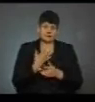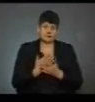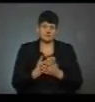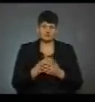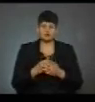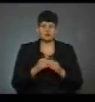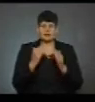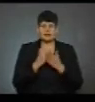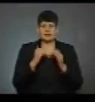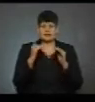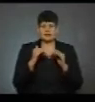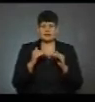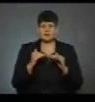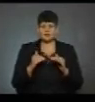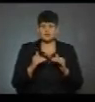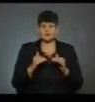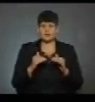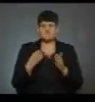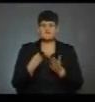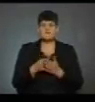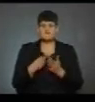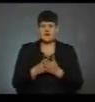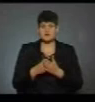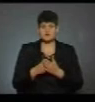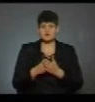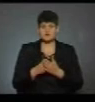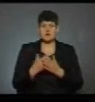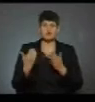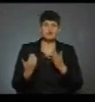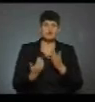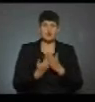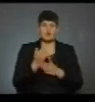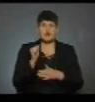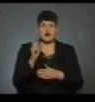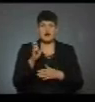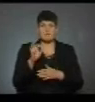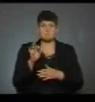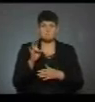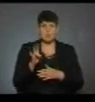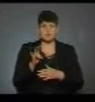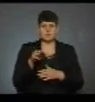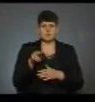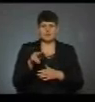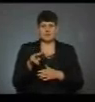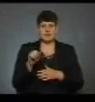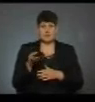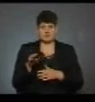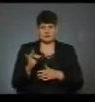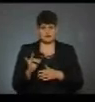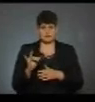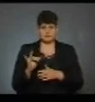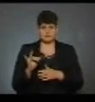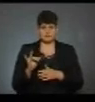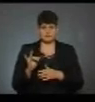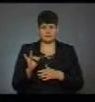постановою комісії вартості так званої нової абонентної плати за розподіл природнього газу,